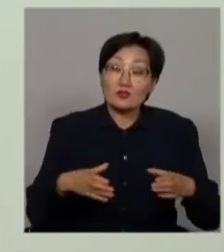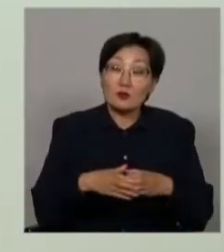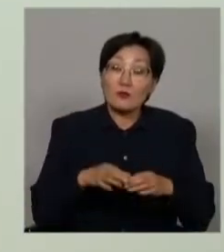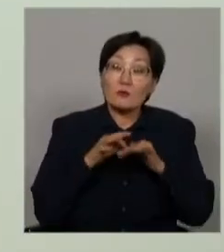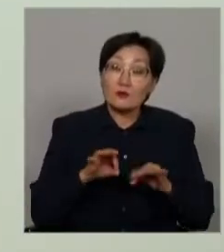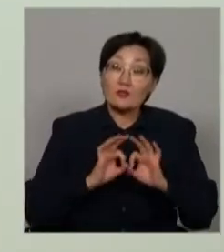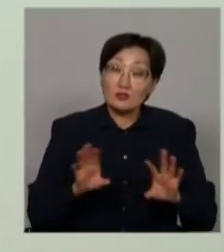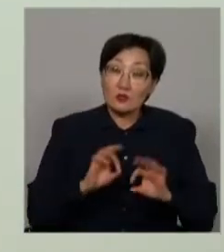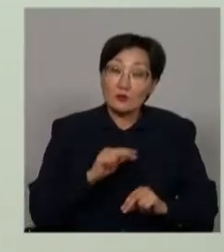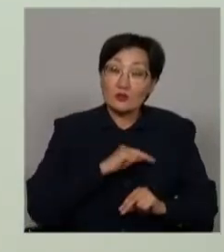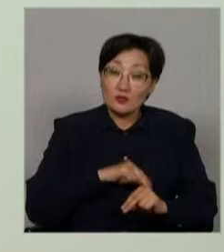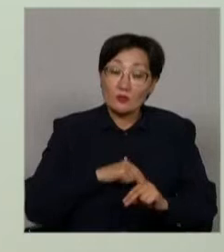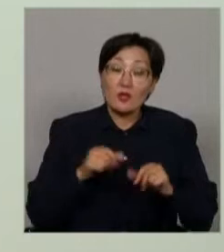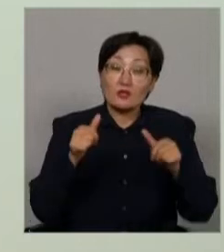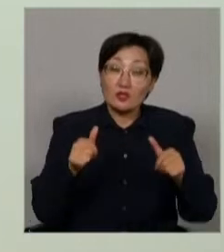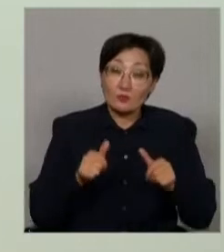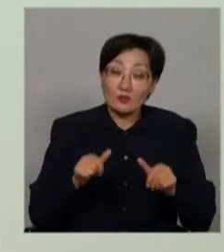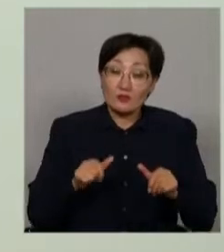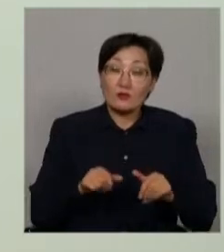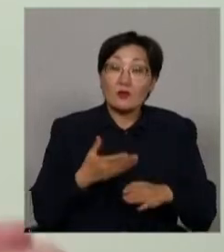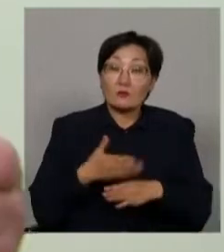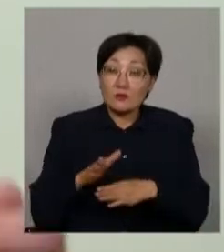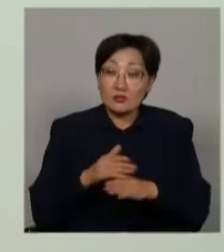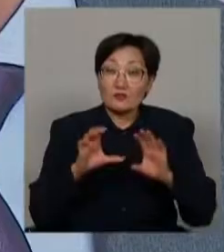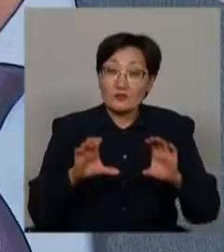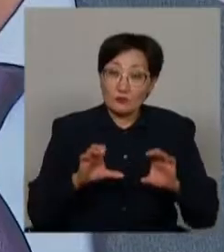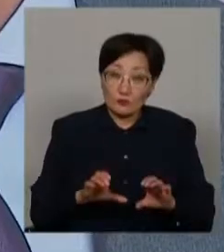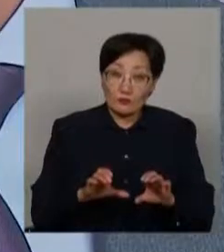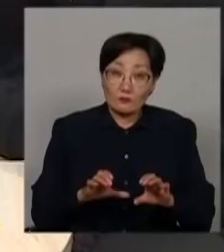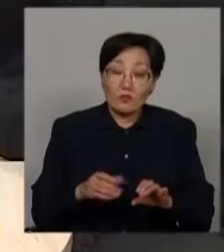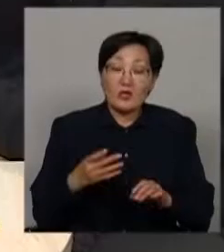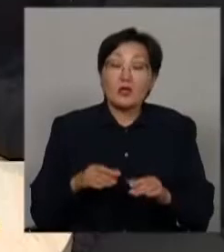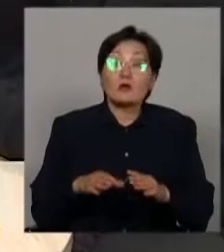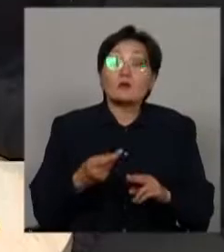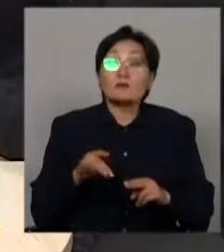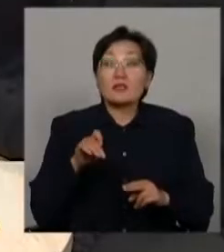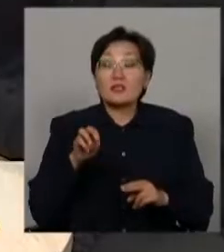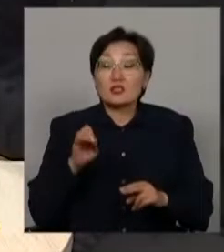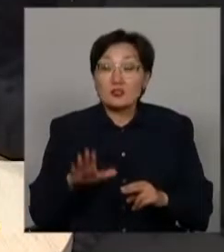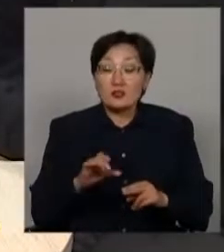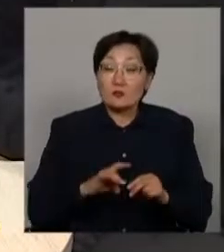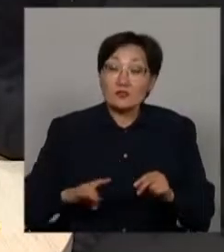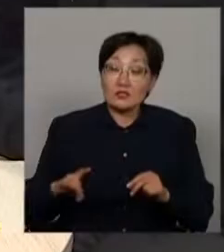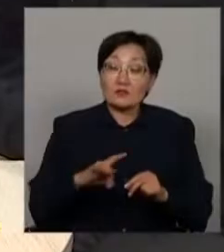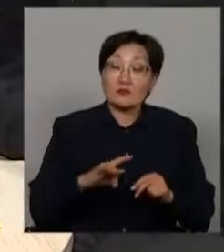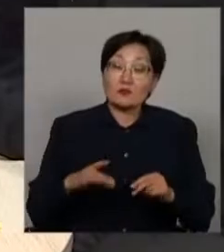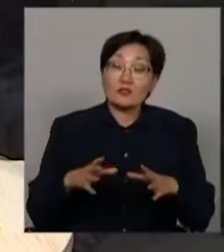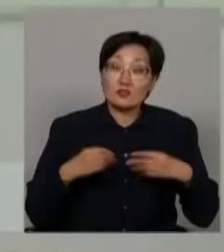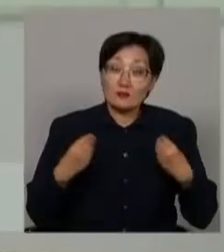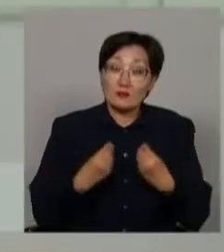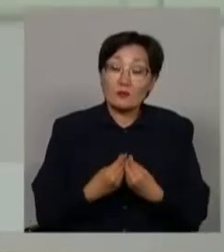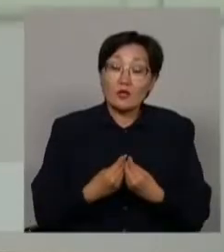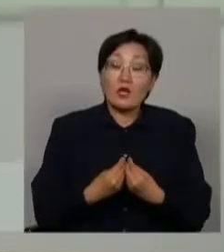агитационную работу, развешивают плакаты на местах, отведенных по закону. Соратники Мейрама Кожекена из Республиканского Содружества